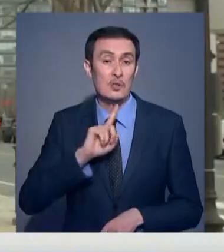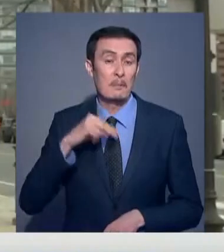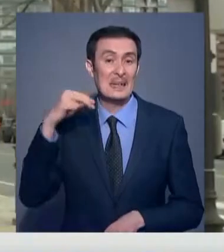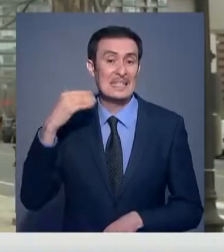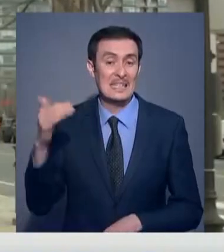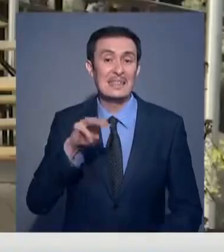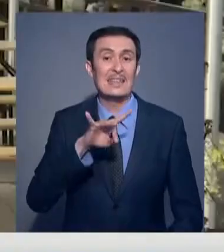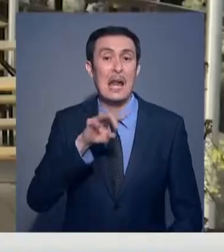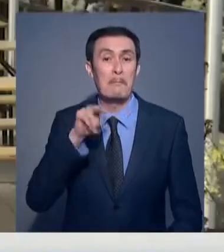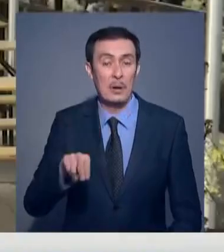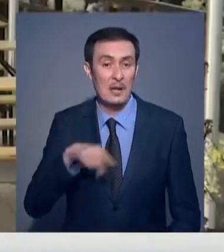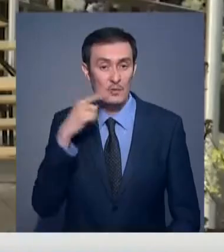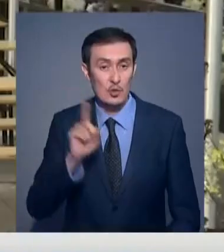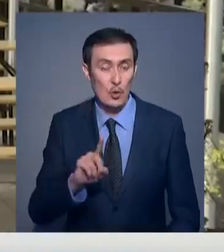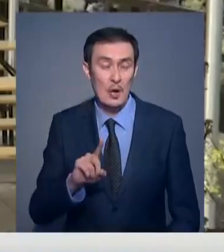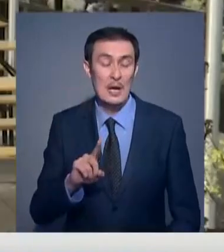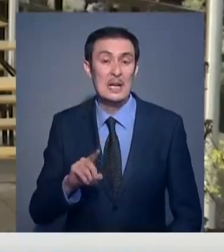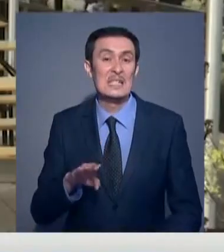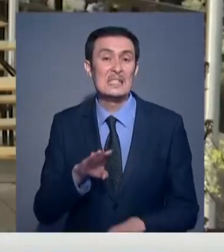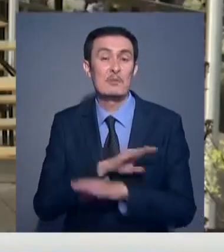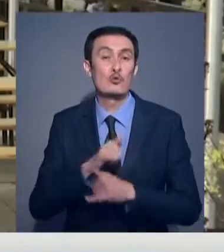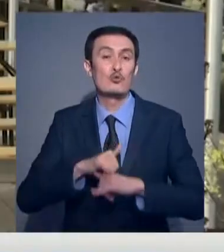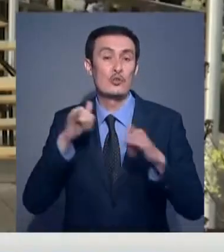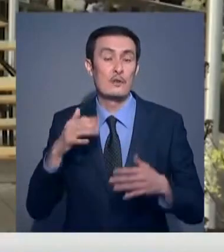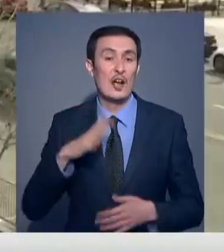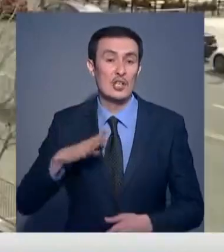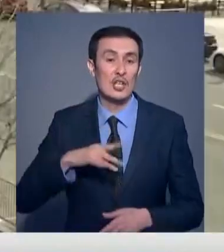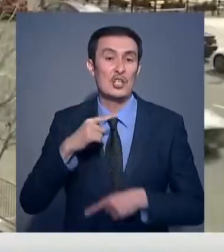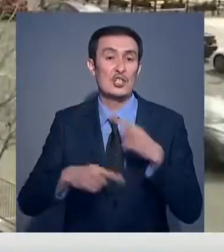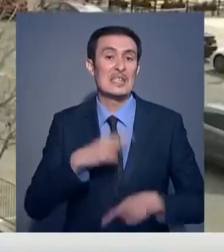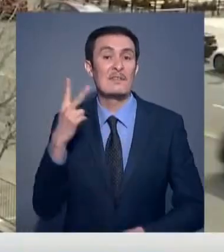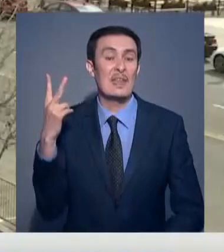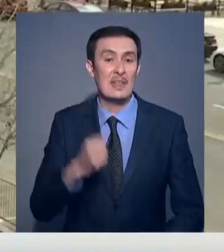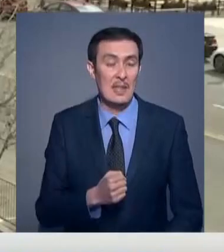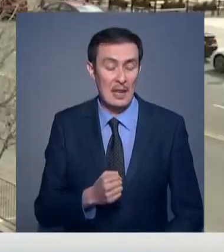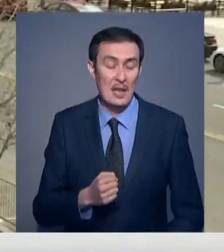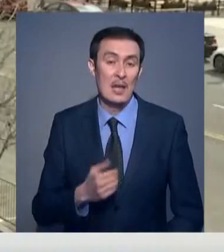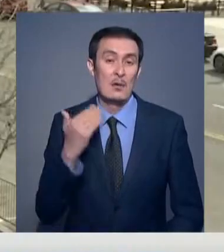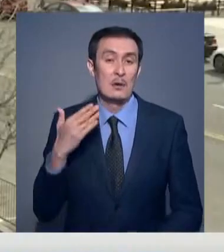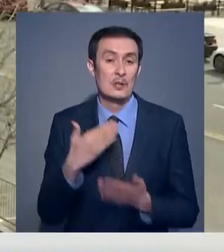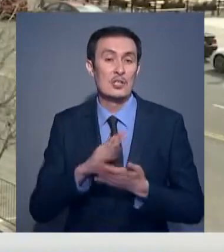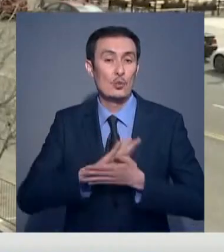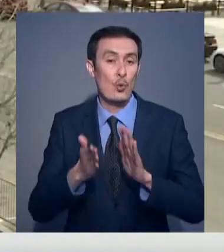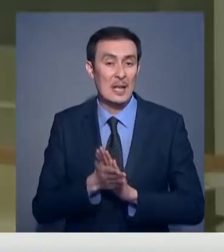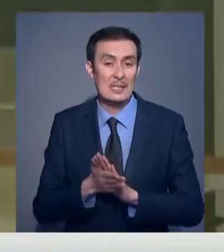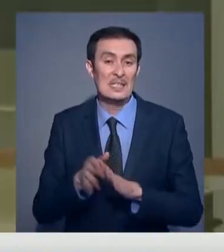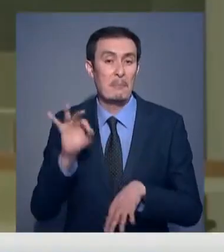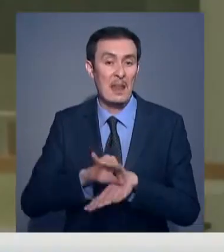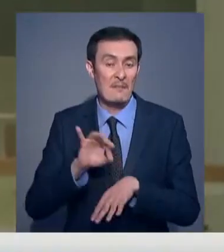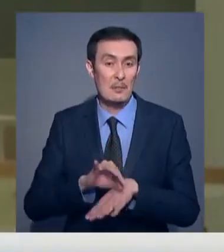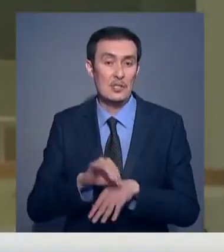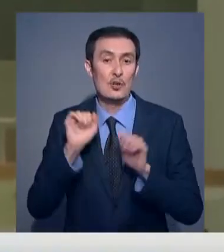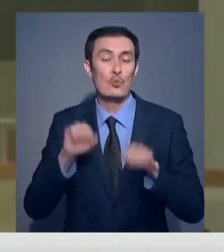президент страны Дональд Трамп заявил, что пик смертности в Штатах ожидается через 2 недели. По его словам, ситуация в стране с